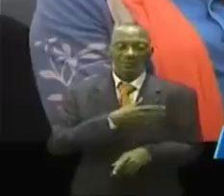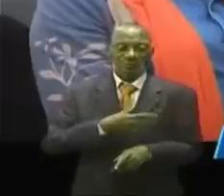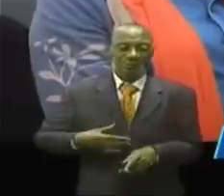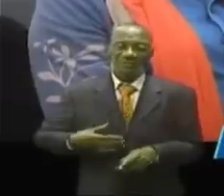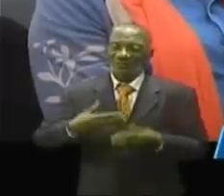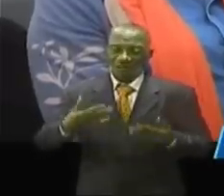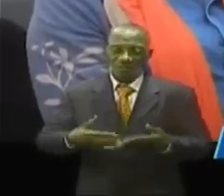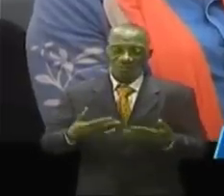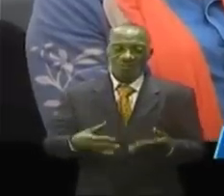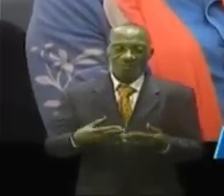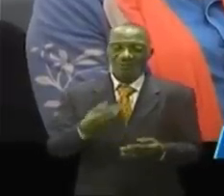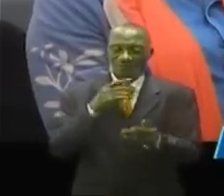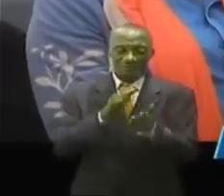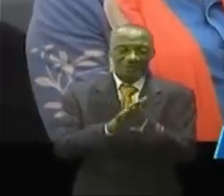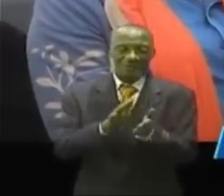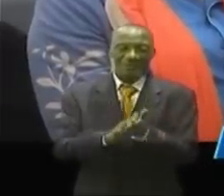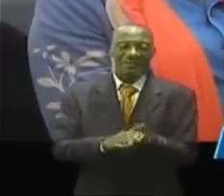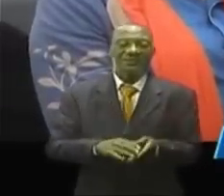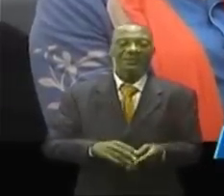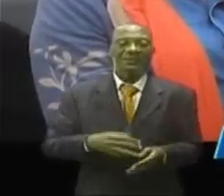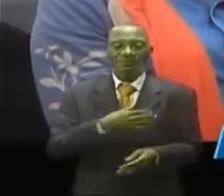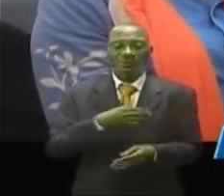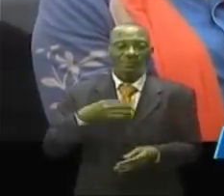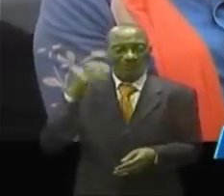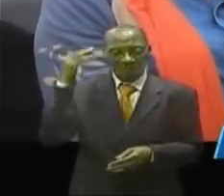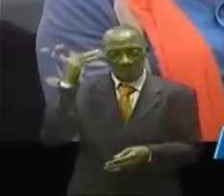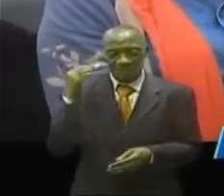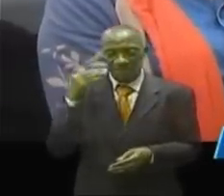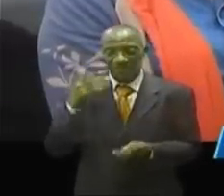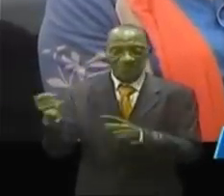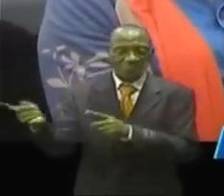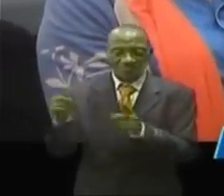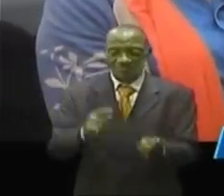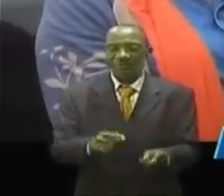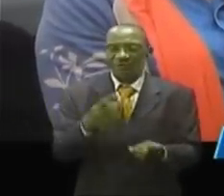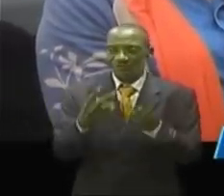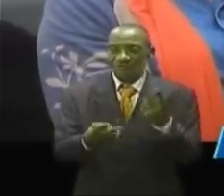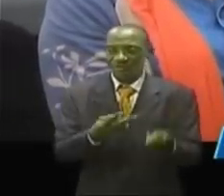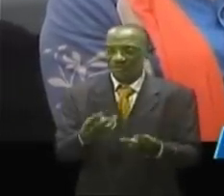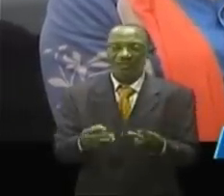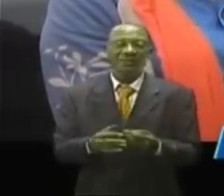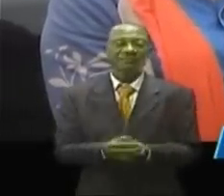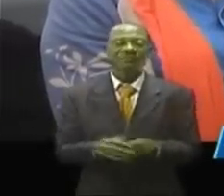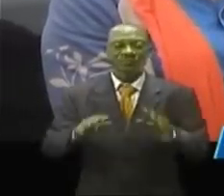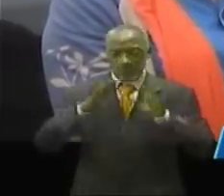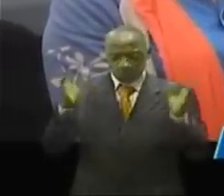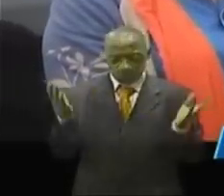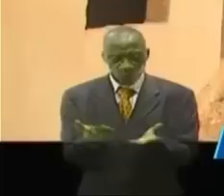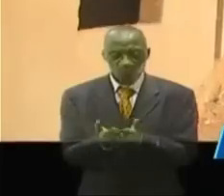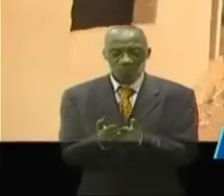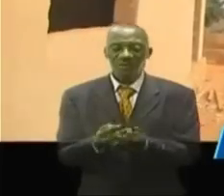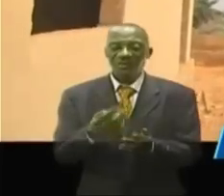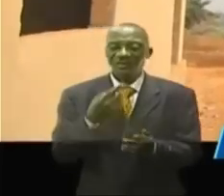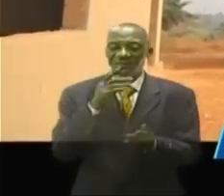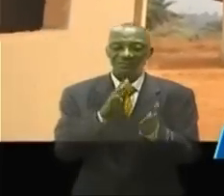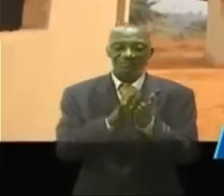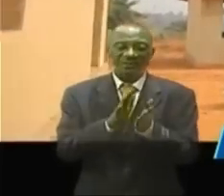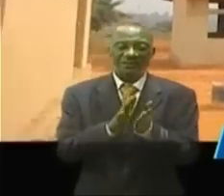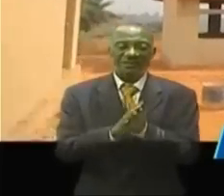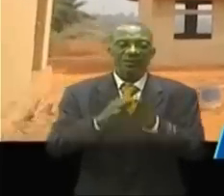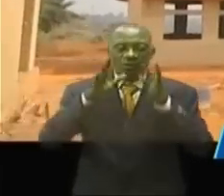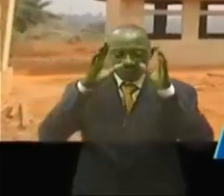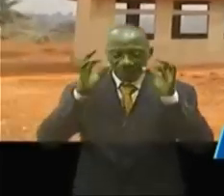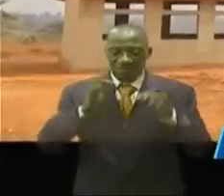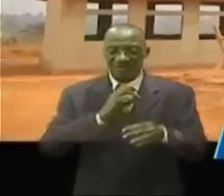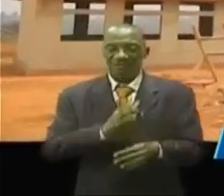descendions toujours pour venir faire les constats et détruire toutes les briques qui étaient mal façonnées. Et dans l'ensemble, les travaux s'exécutent très bien. Sekebanza